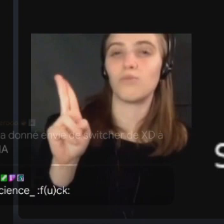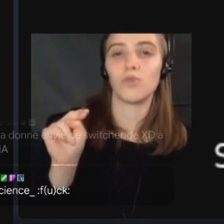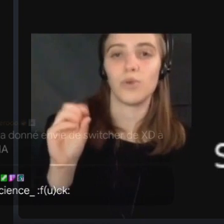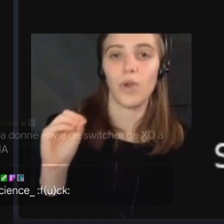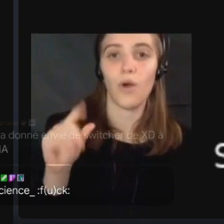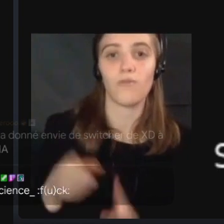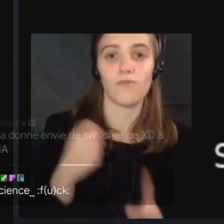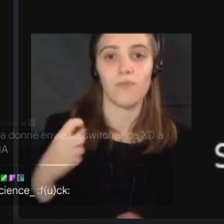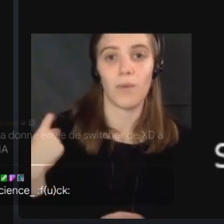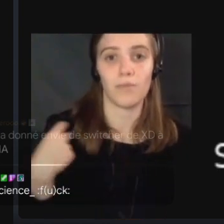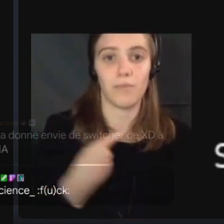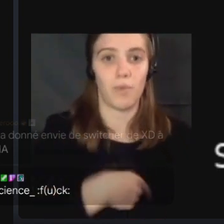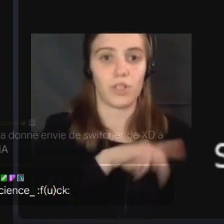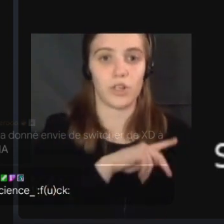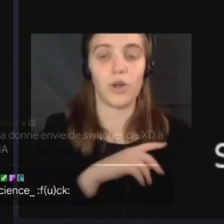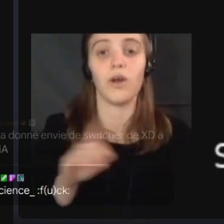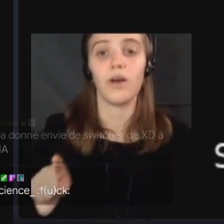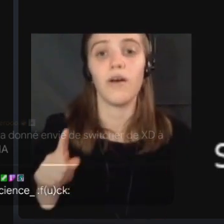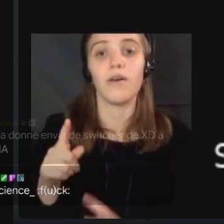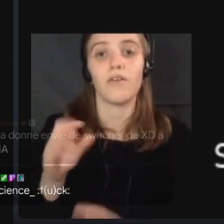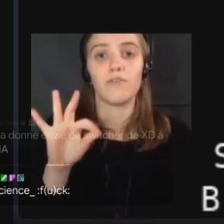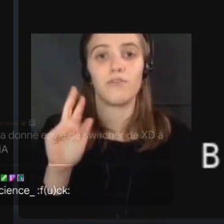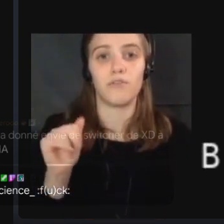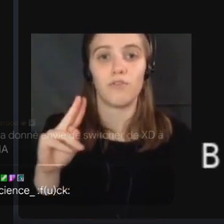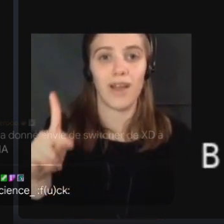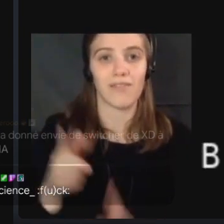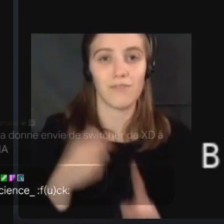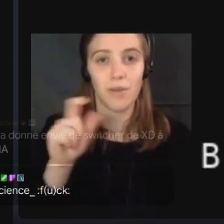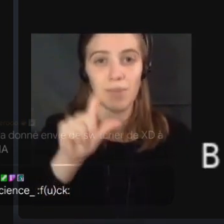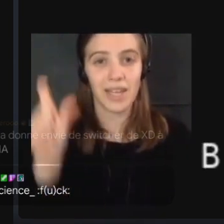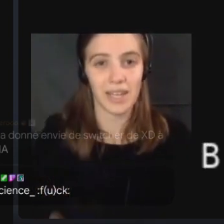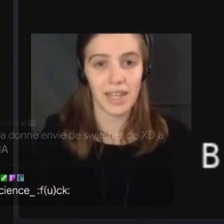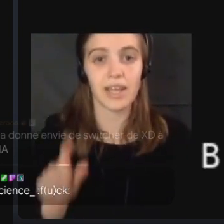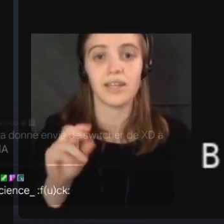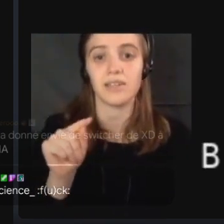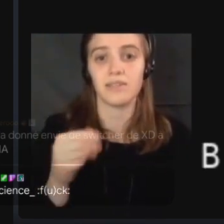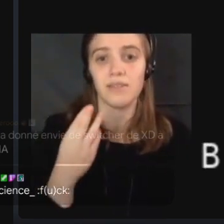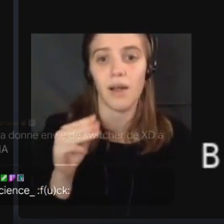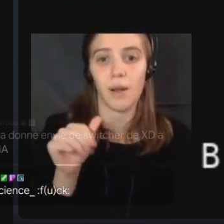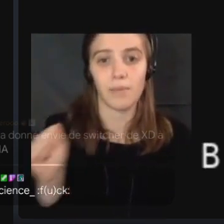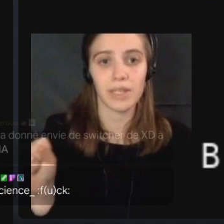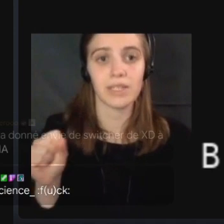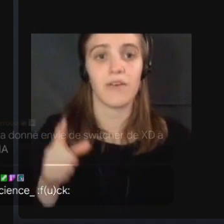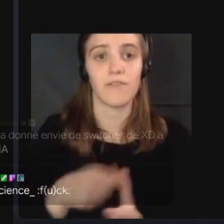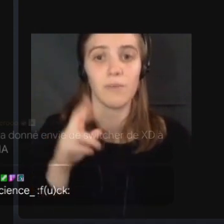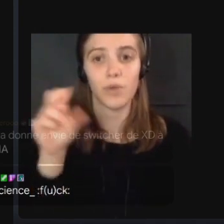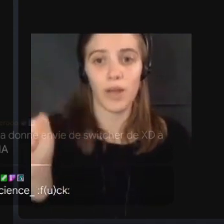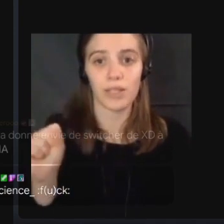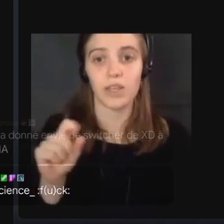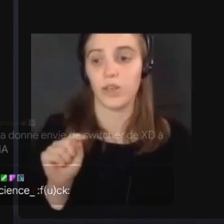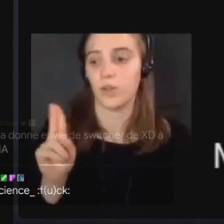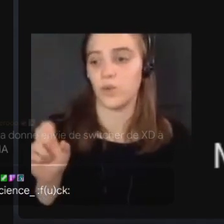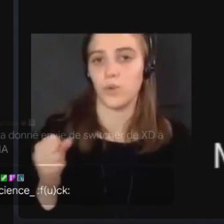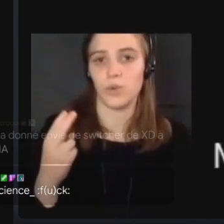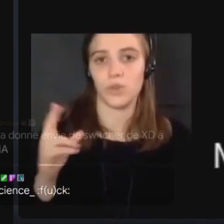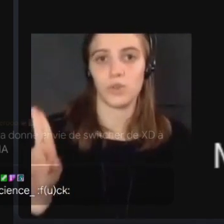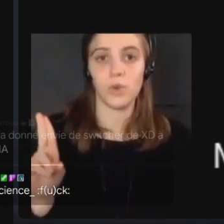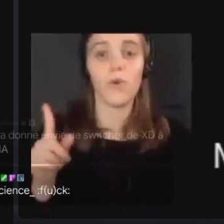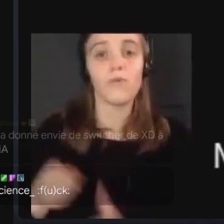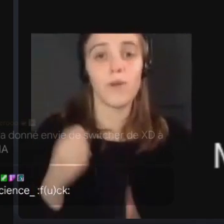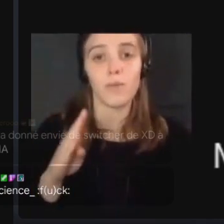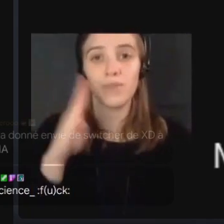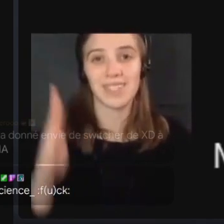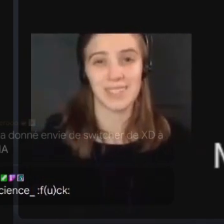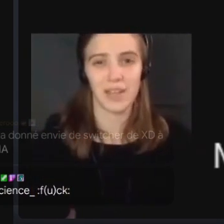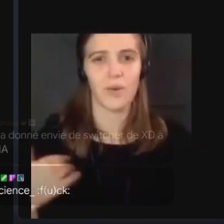attention à ce que ça ne devienne pas un énorme hub, que ça ne devienne pas le iTunes du design, comme iTunes contenait n'importe quoi, des